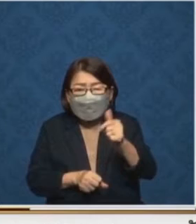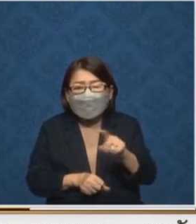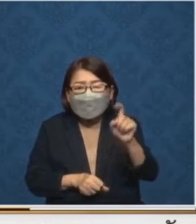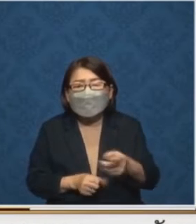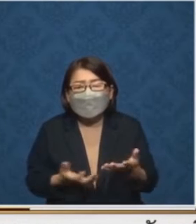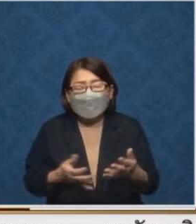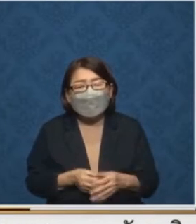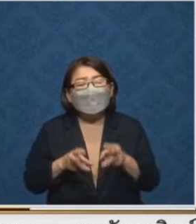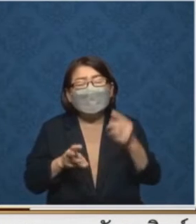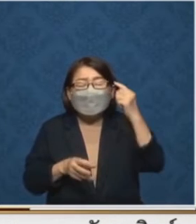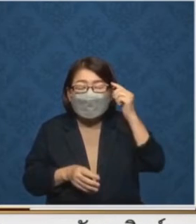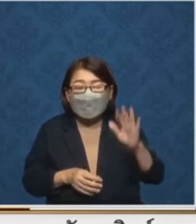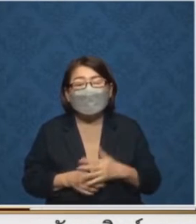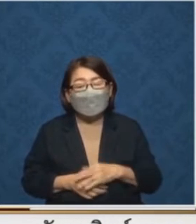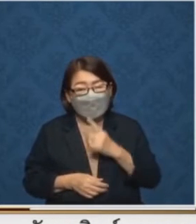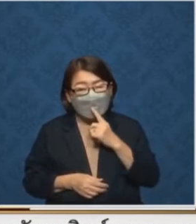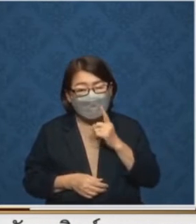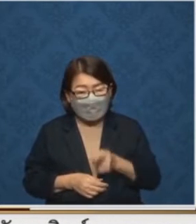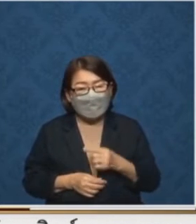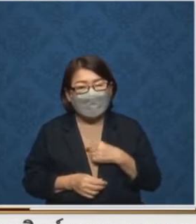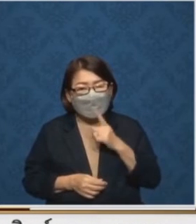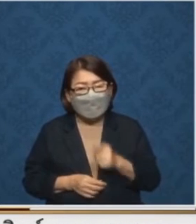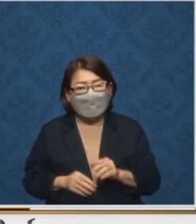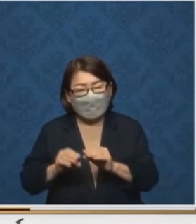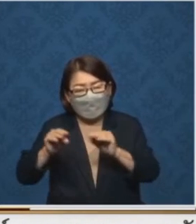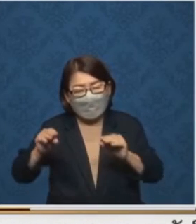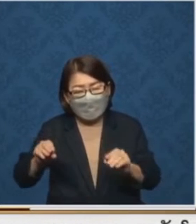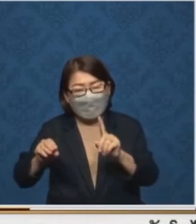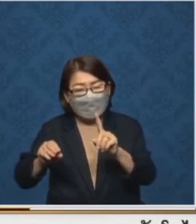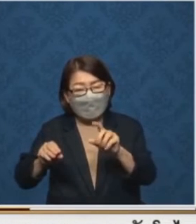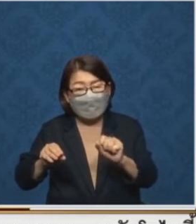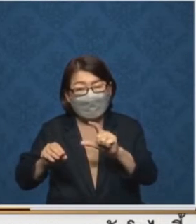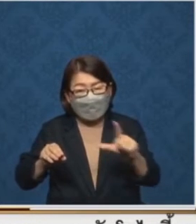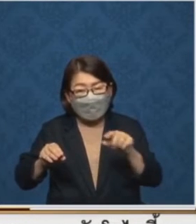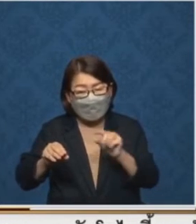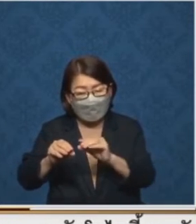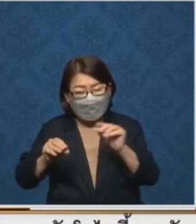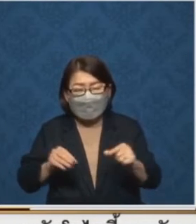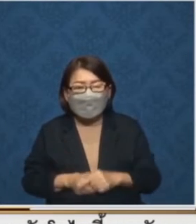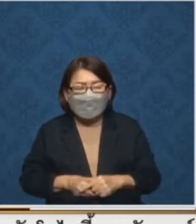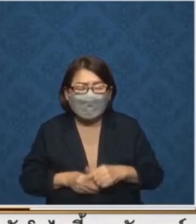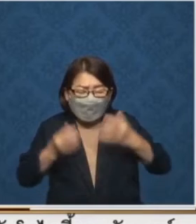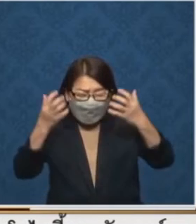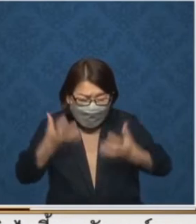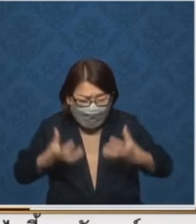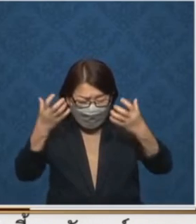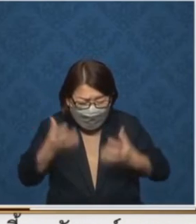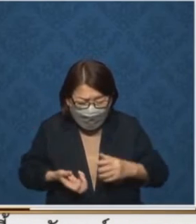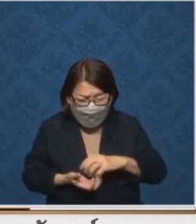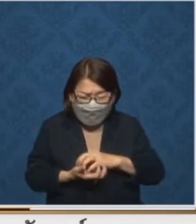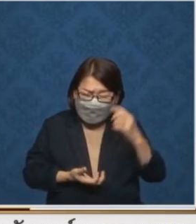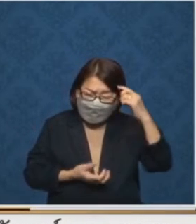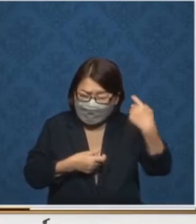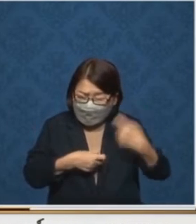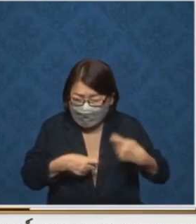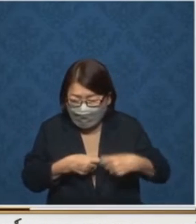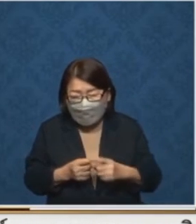ผมขอเ้นไปวาท่านแ่งไป 45,000 ล้านแต่ปากฏว่าการเร่งหรวนของท่านทำอะไรคร